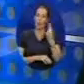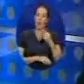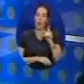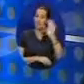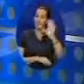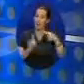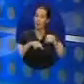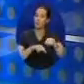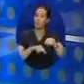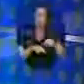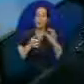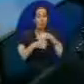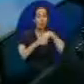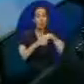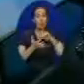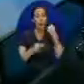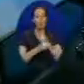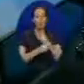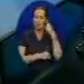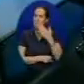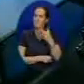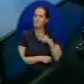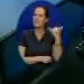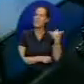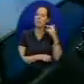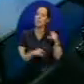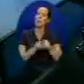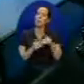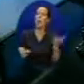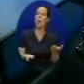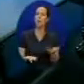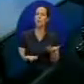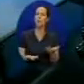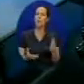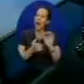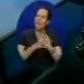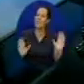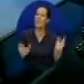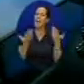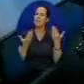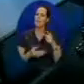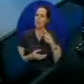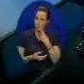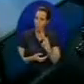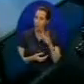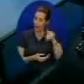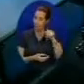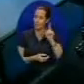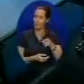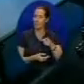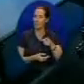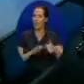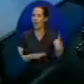אז גם התחום הזה של חברויות בעבודה, את יודעת, בישראל זה תמיד איזה מין סחבקיאדה כזאת, את אומרת, גם את זה